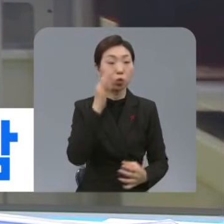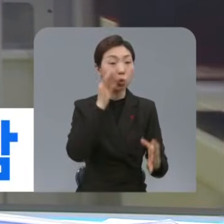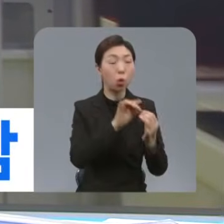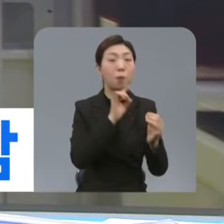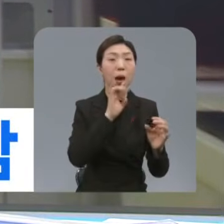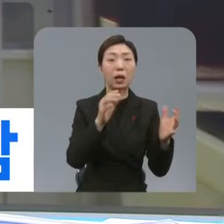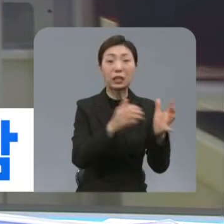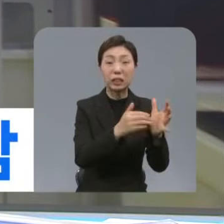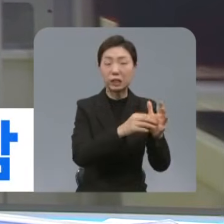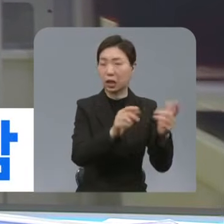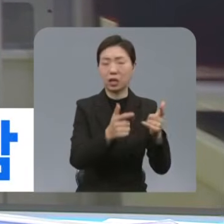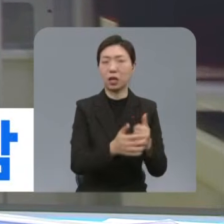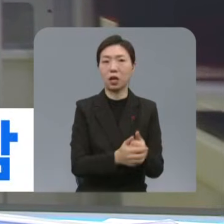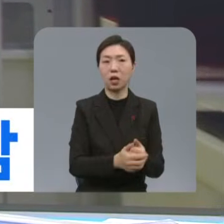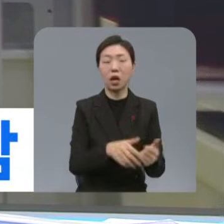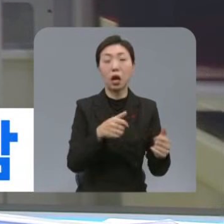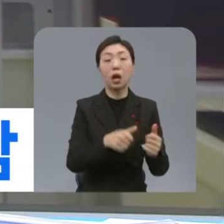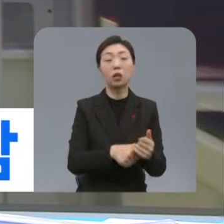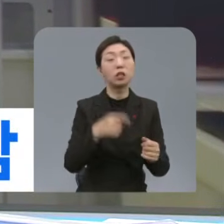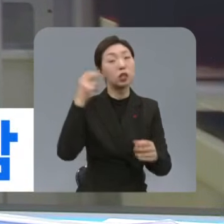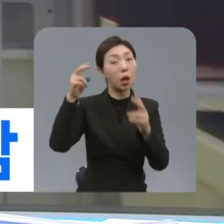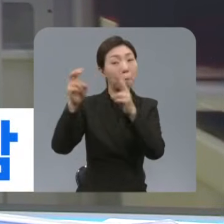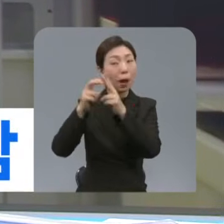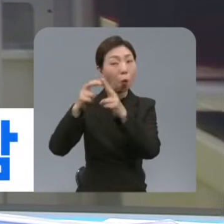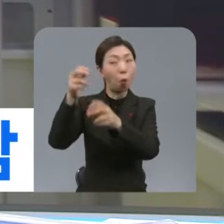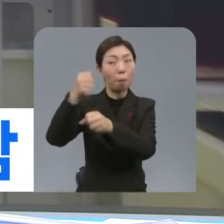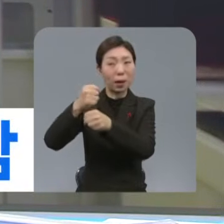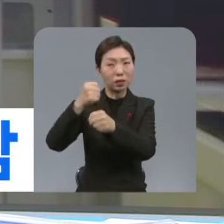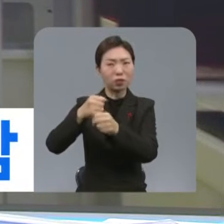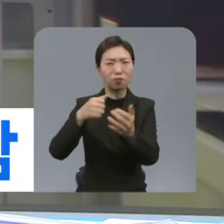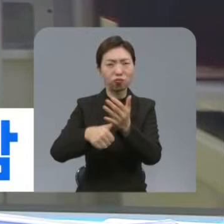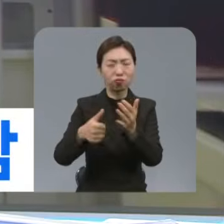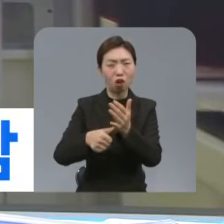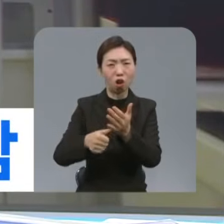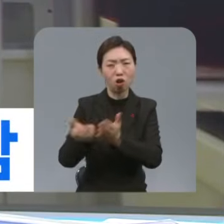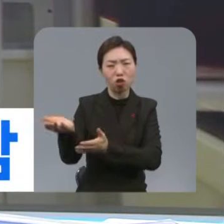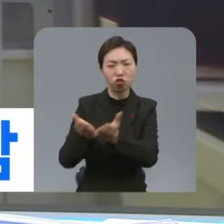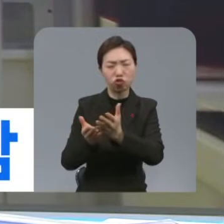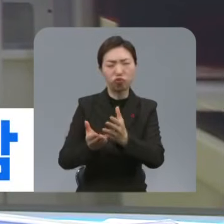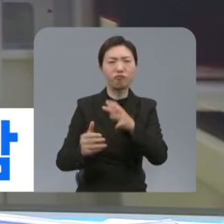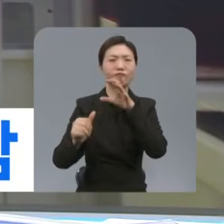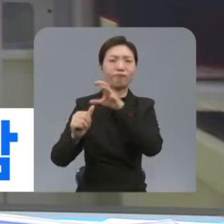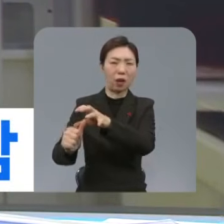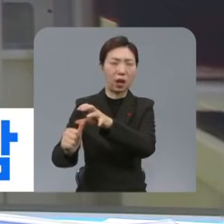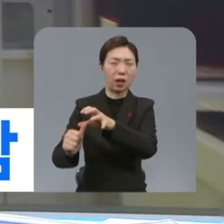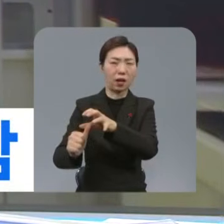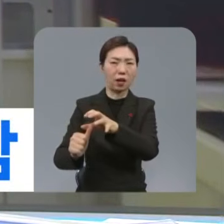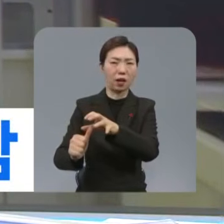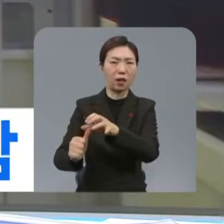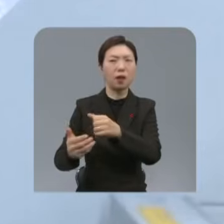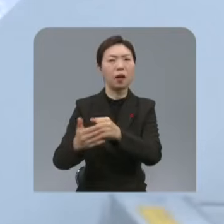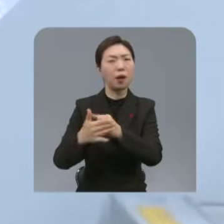있습니다. 한국 업계에도 영향이 불가피해 보입니다. 워싱턴 이정민 특파원입니다.